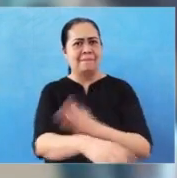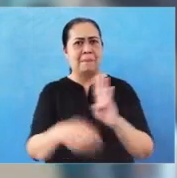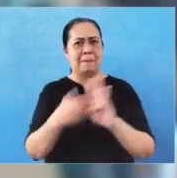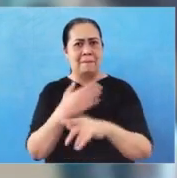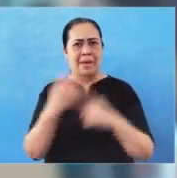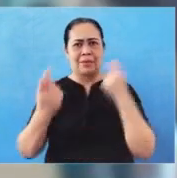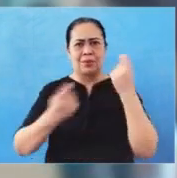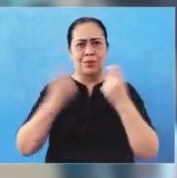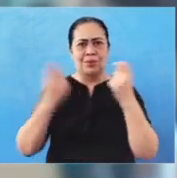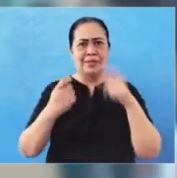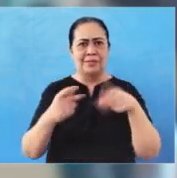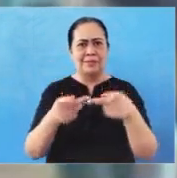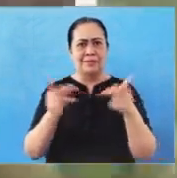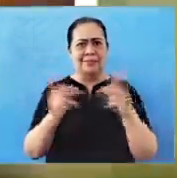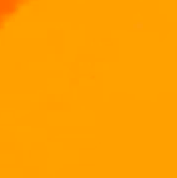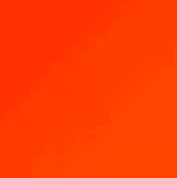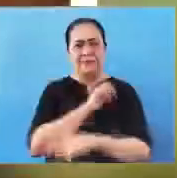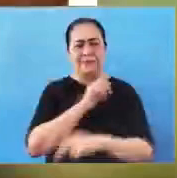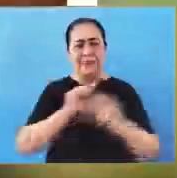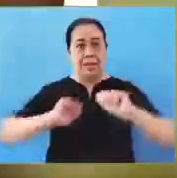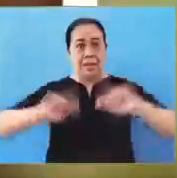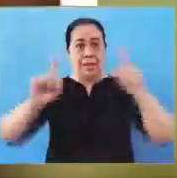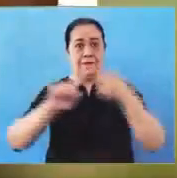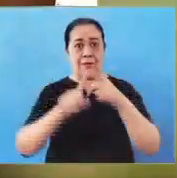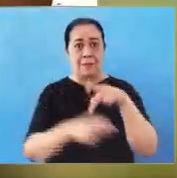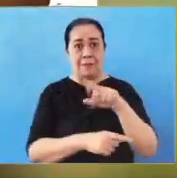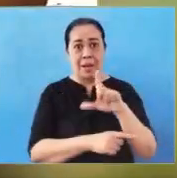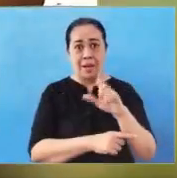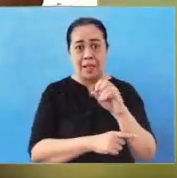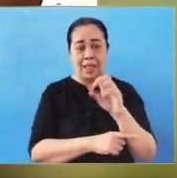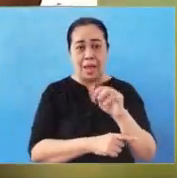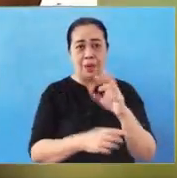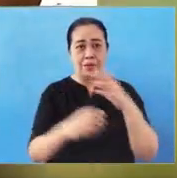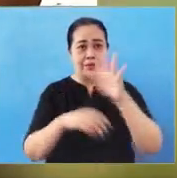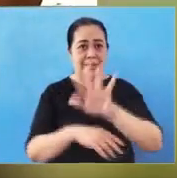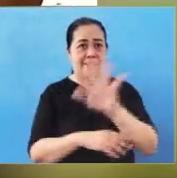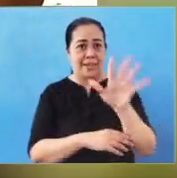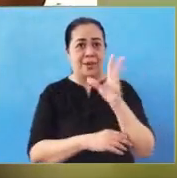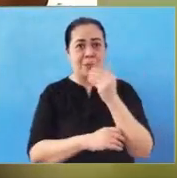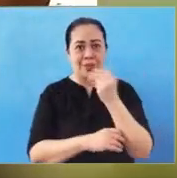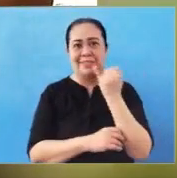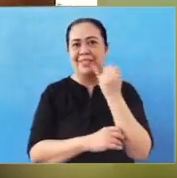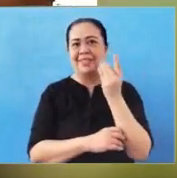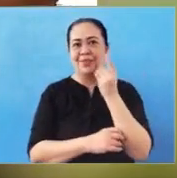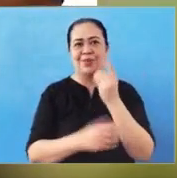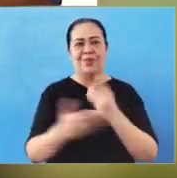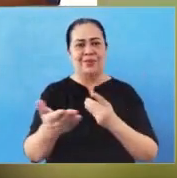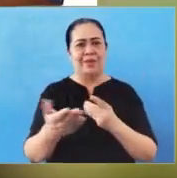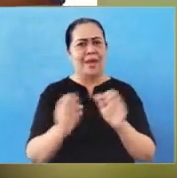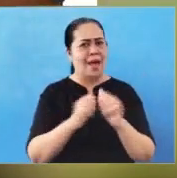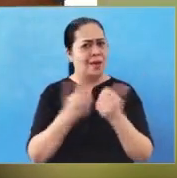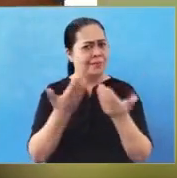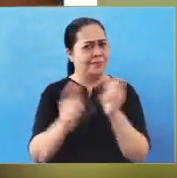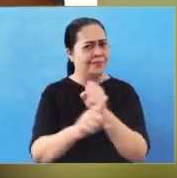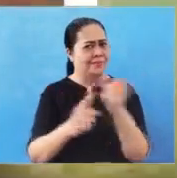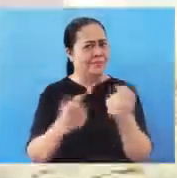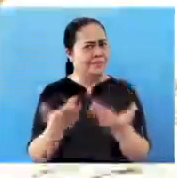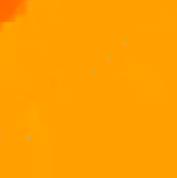sa lugar. Live mula sa Panglao, nasa frontline na pinitang yan, si Jenny Dongon. Jenny, kamusta dyan?